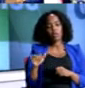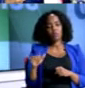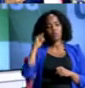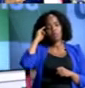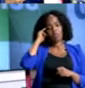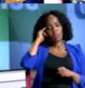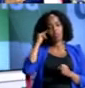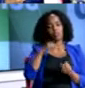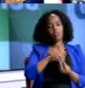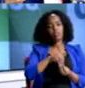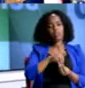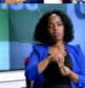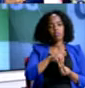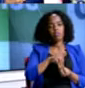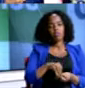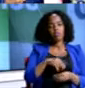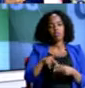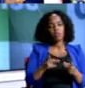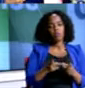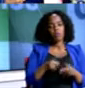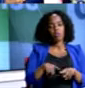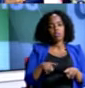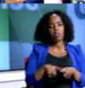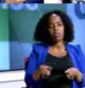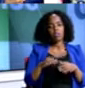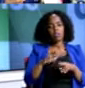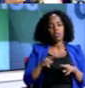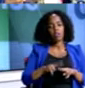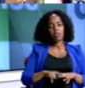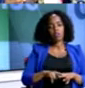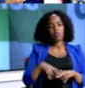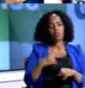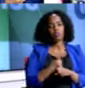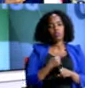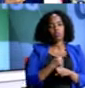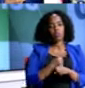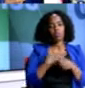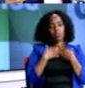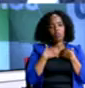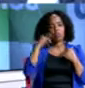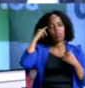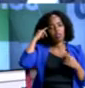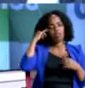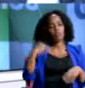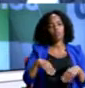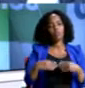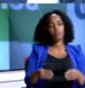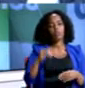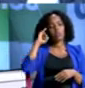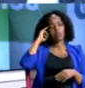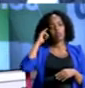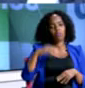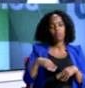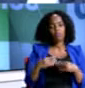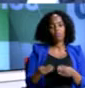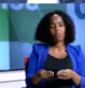yadar dabalatas namoni iddo addadata anitin uji kana wajjecha jiranjiru namoni sunis yadanu kenu dandaw yadisa nu kenu